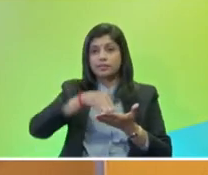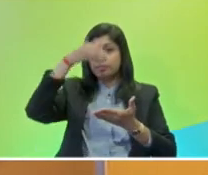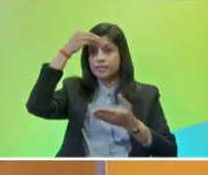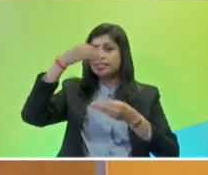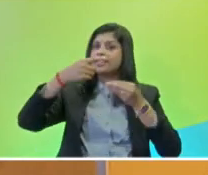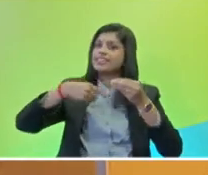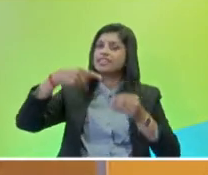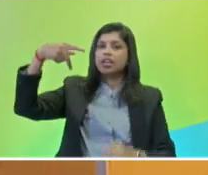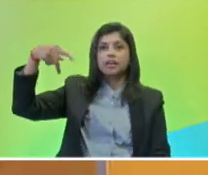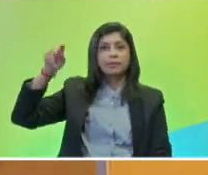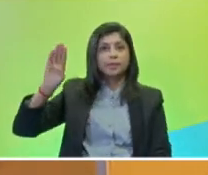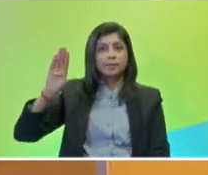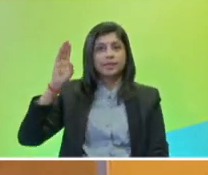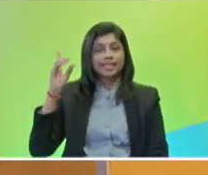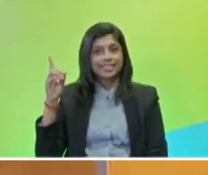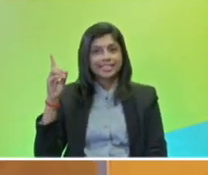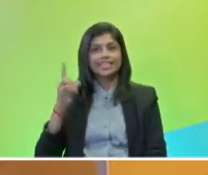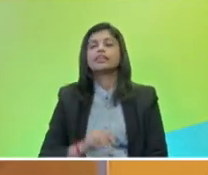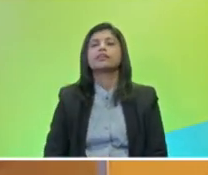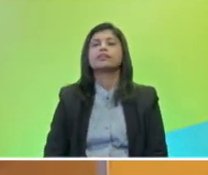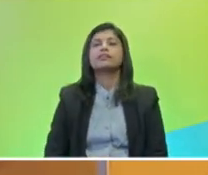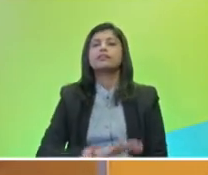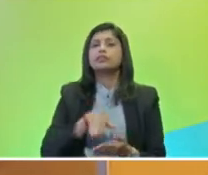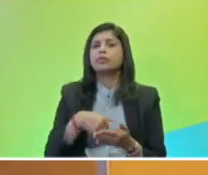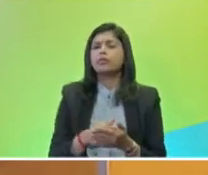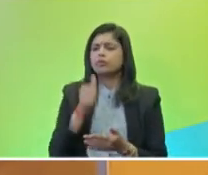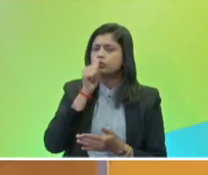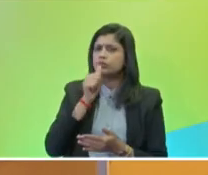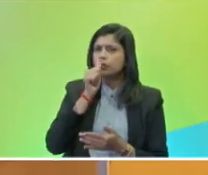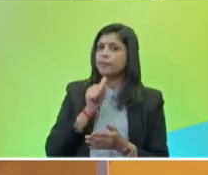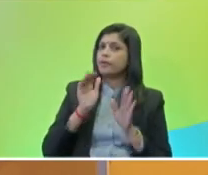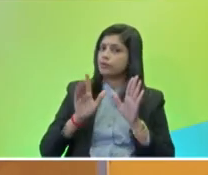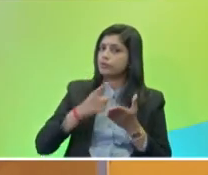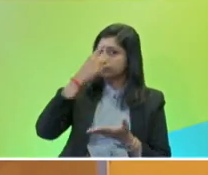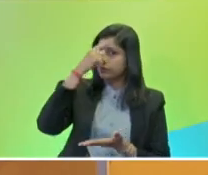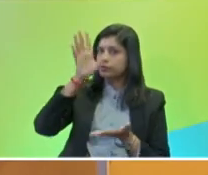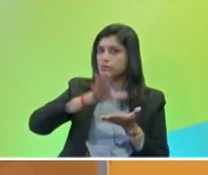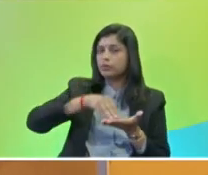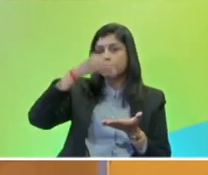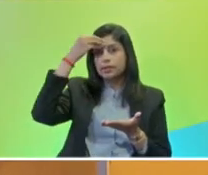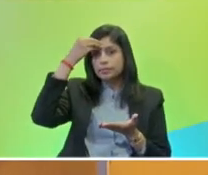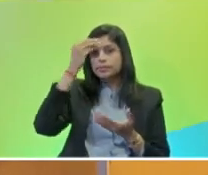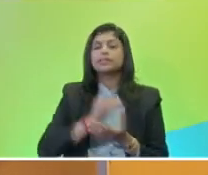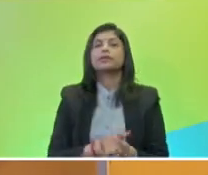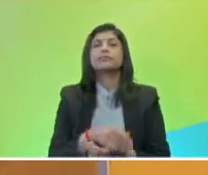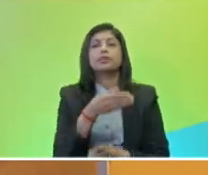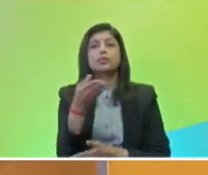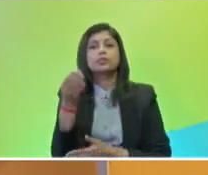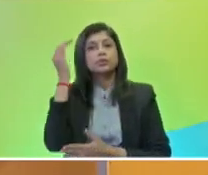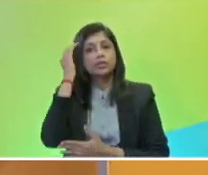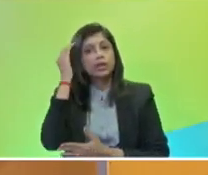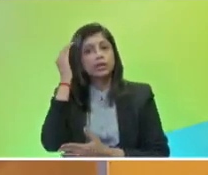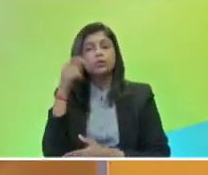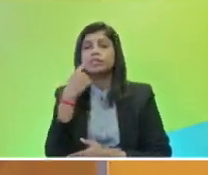anda sudah tak sabar dah kan nah tapi sahabat-sahabat dulu sebab mesti anda semua cerita yang tanyakan Siapakah guru yang akan bersama